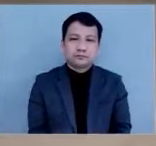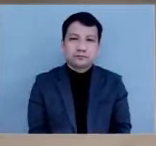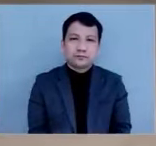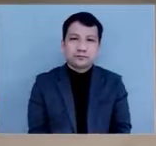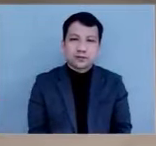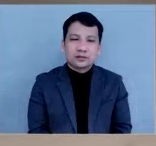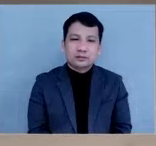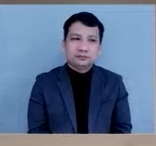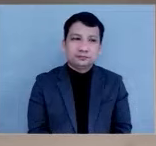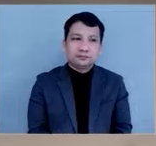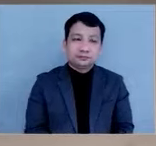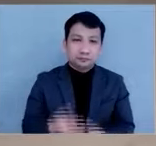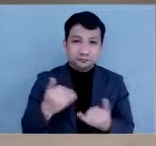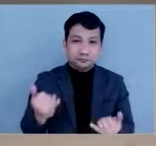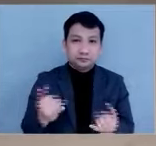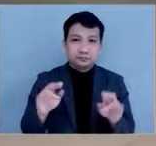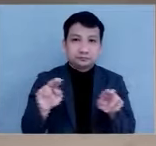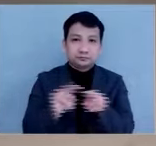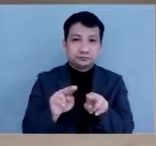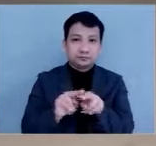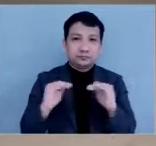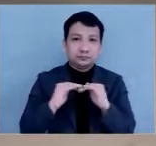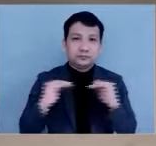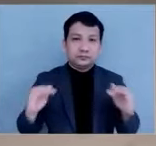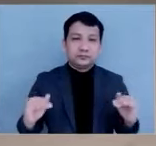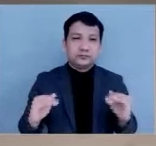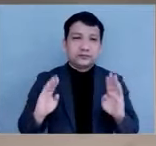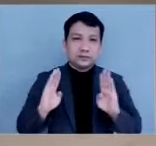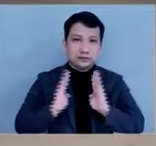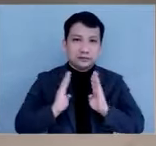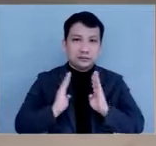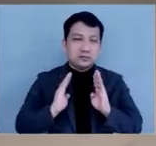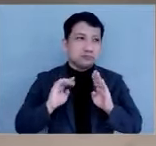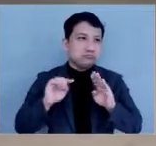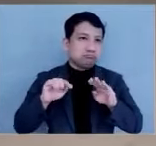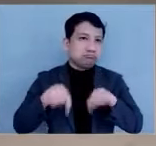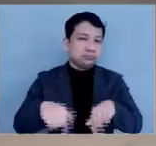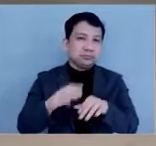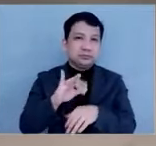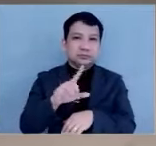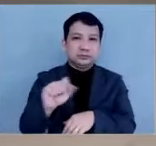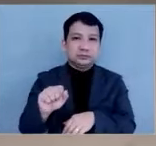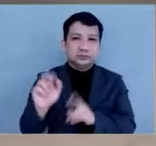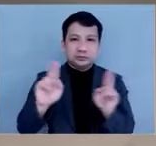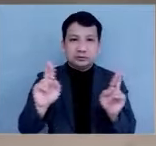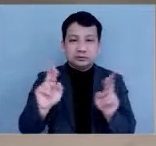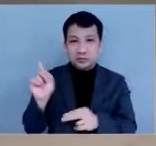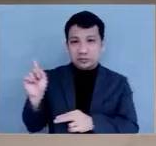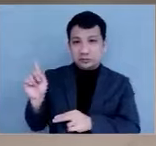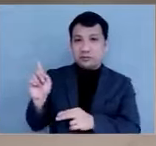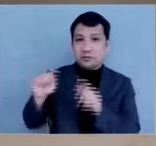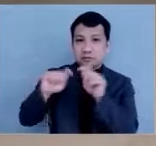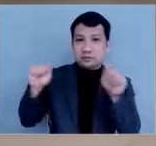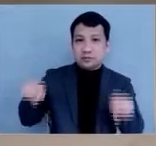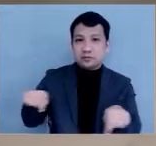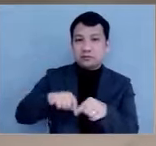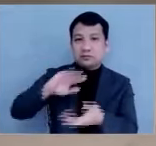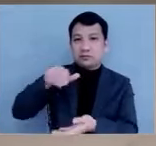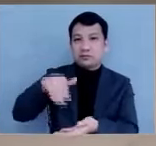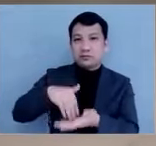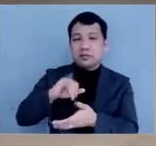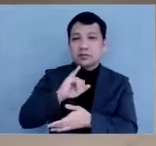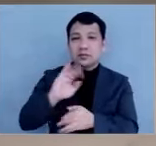Box, ngayon nga ay nasa normal level pa naman itong City Camp Lagoon at ngayon nga ay nakaredy na ito mga evacuation centers dito nga sa